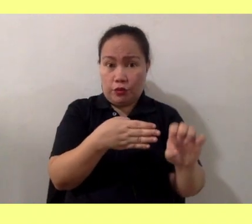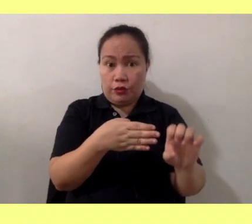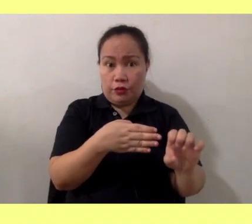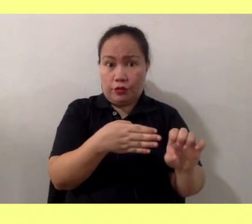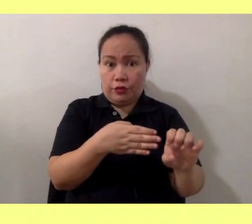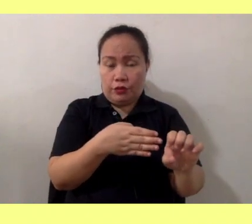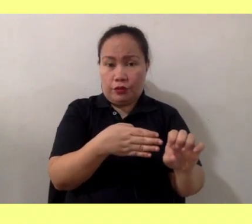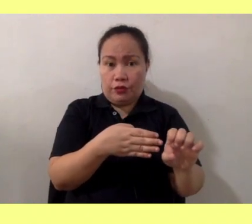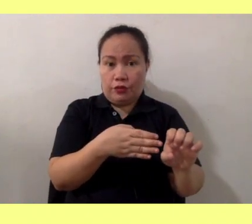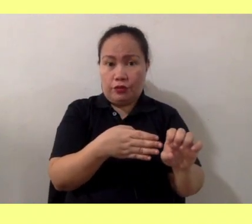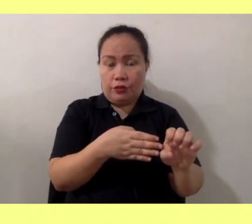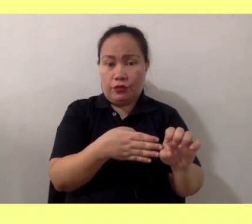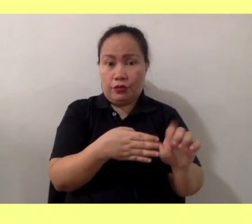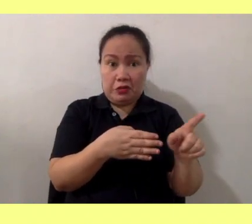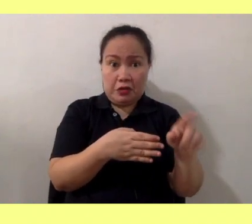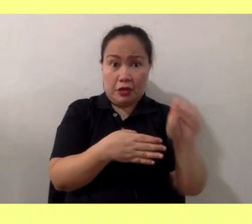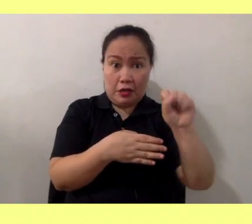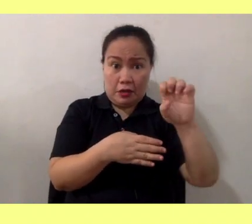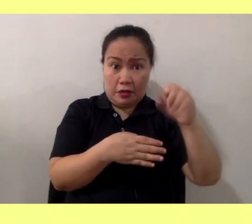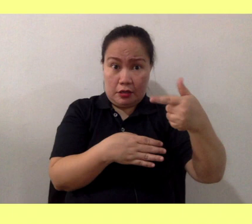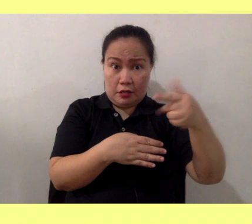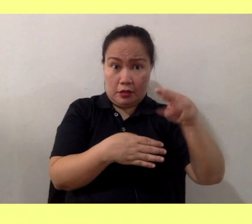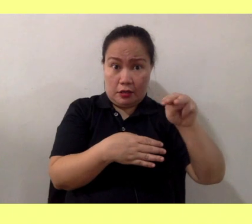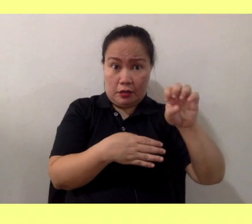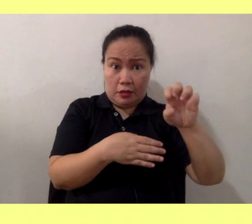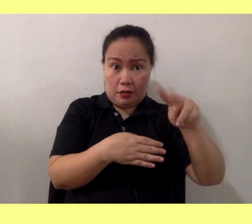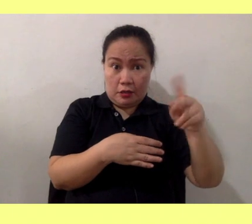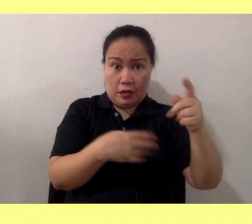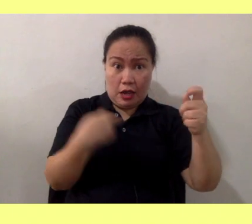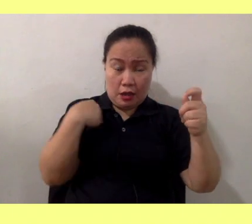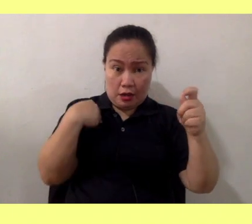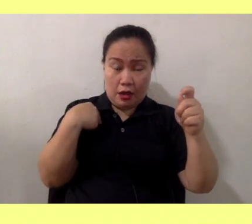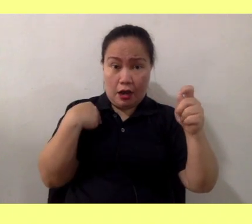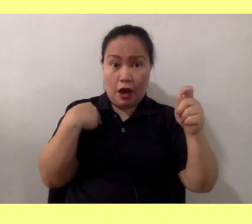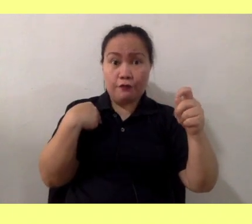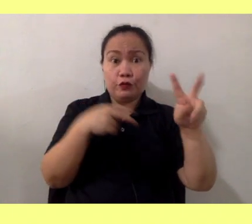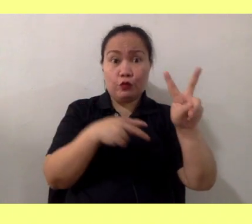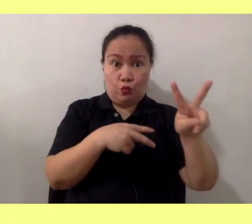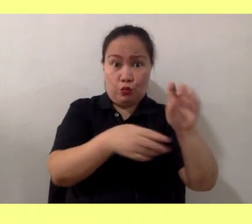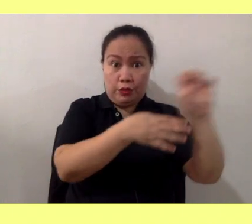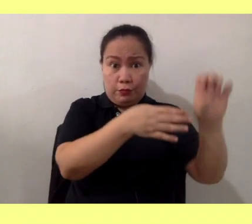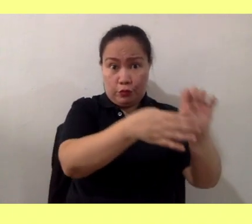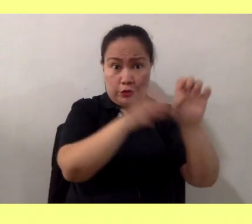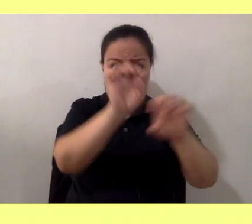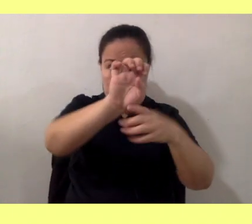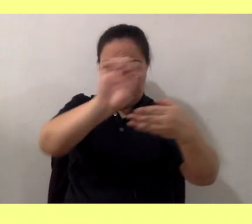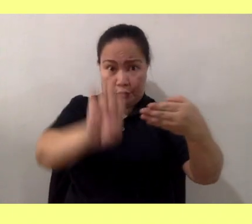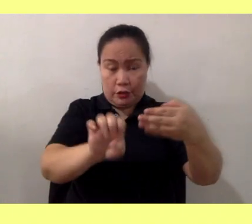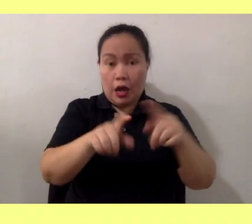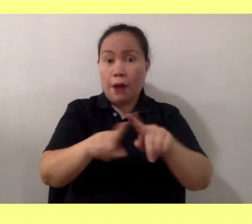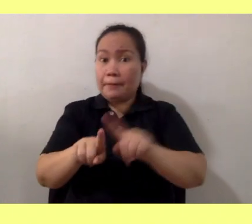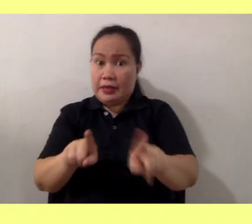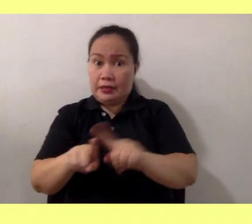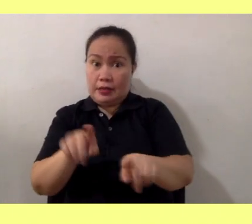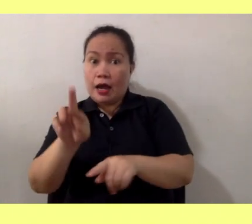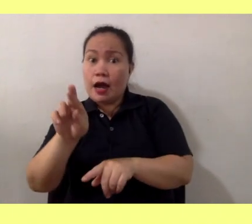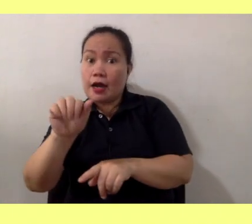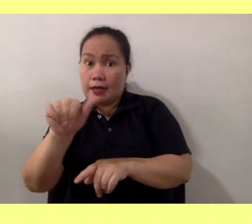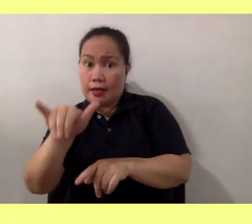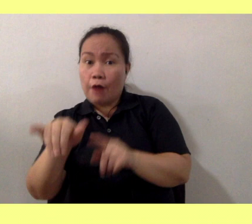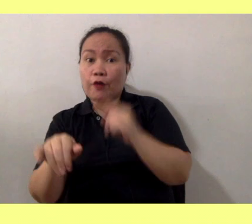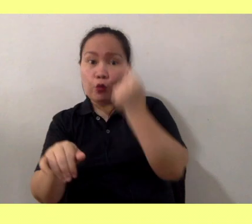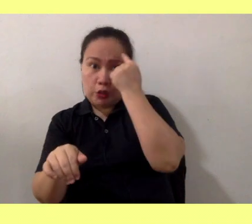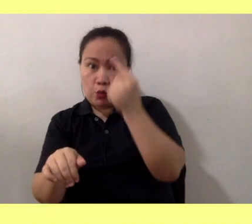2 endpoints, nag-e-end siya magkabilang side. Ang ray naman, meron siyang isang endpoint.